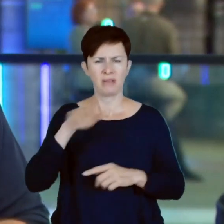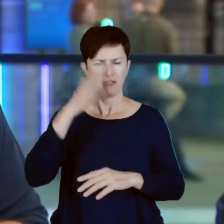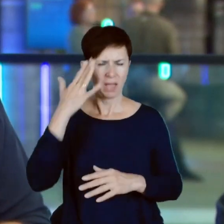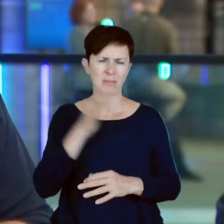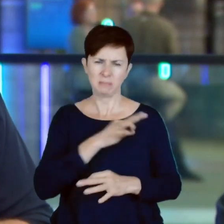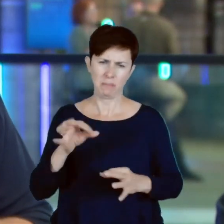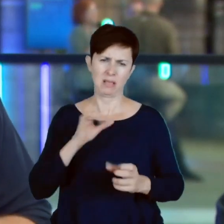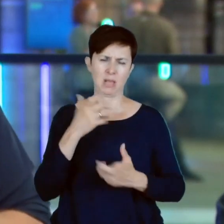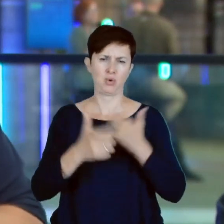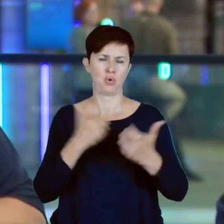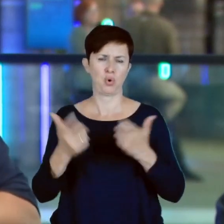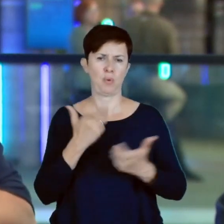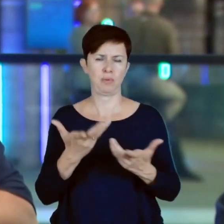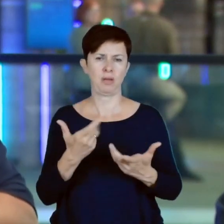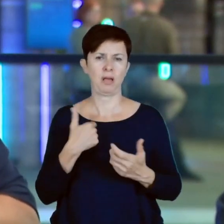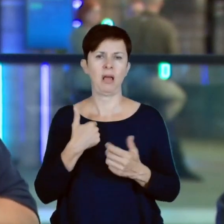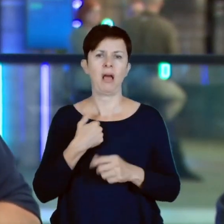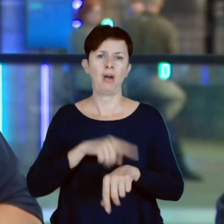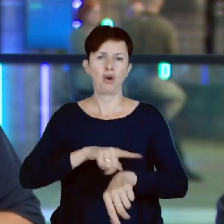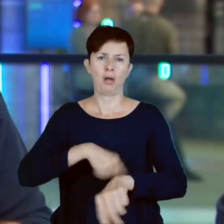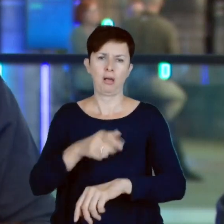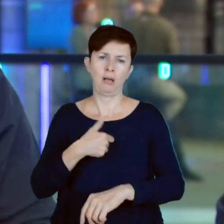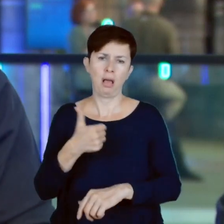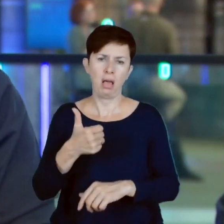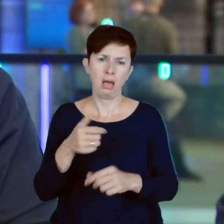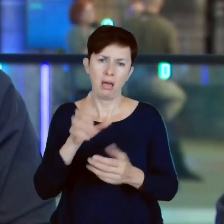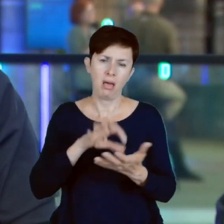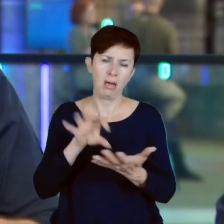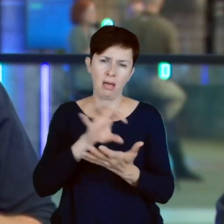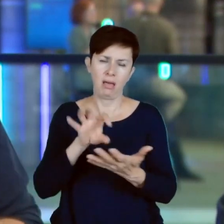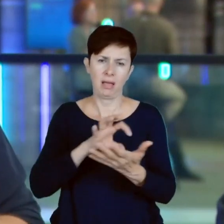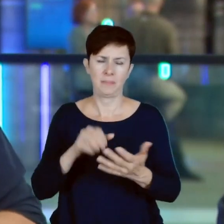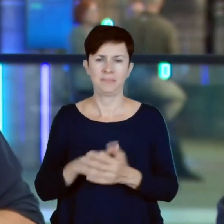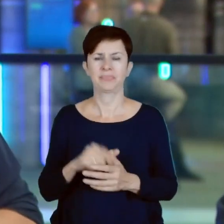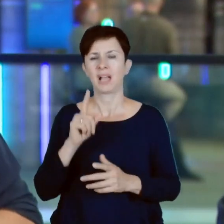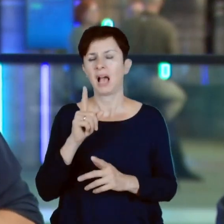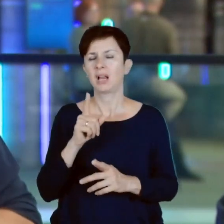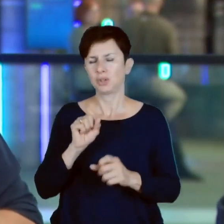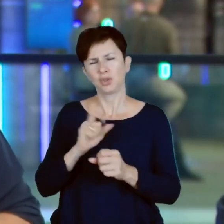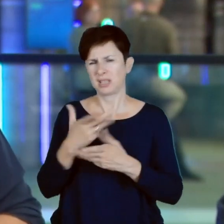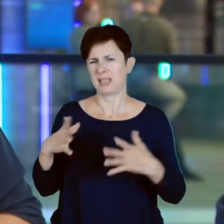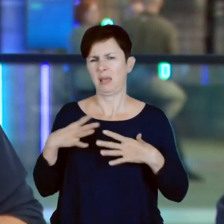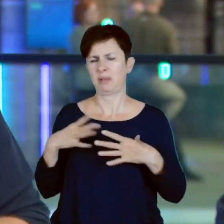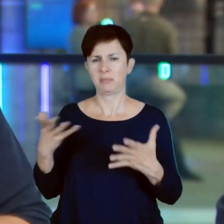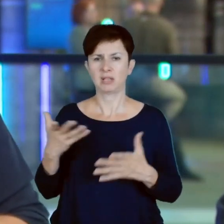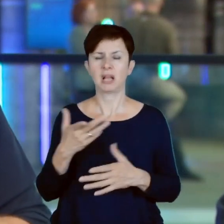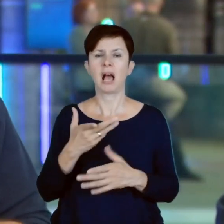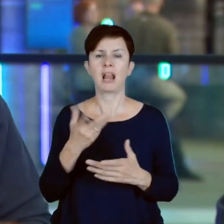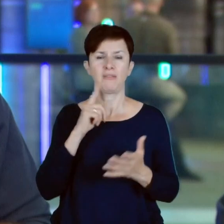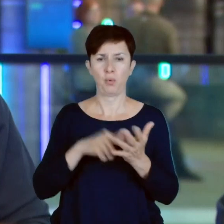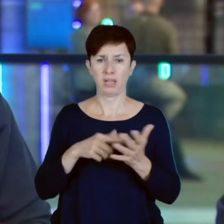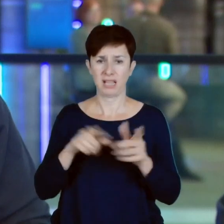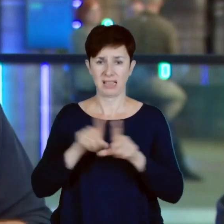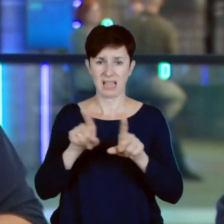to jest ten... To zagrożenie moim zdaniem, to wyzwanie, ale to, co ja chcę też powiedzieć, bo jednak paradoks jest w tym. Ten sam ekran jest